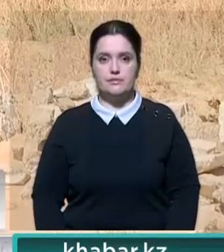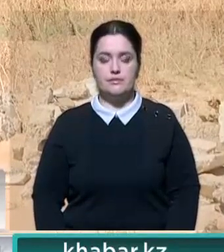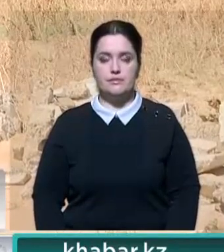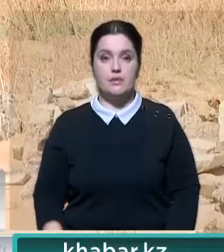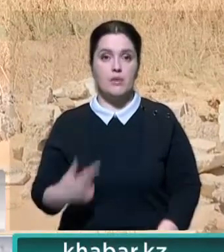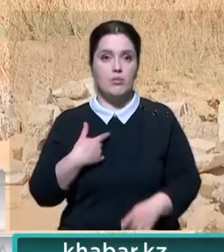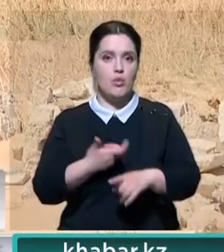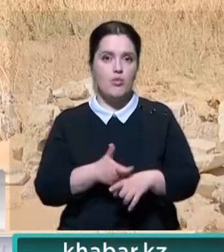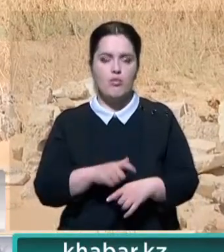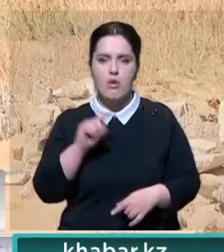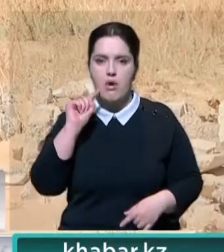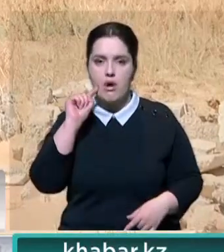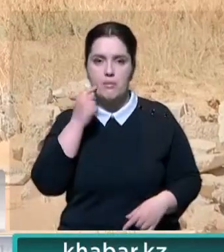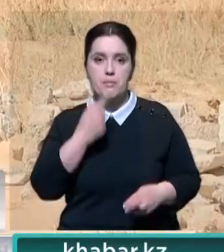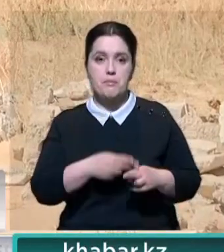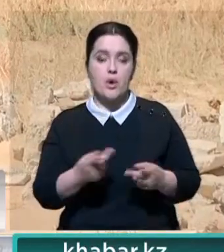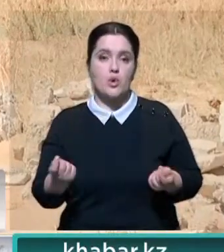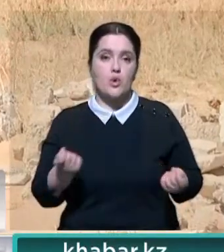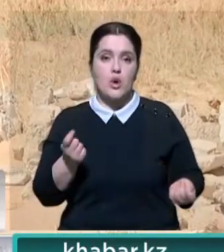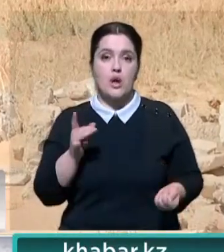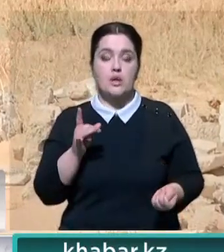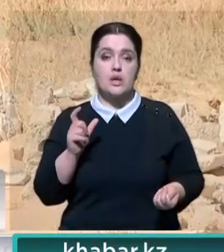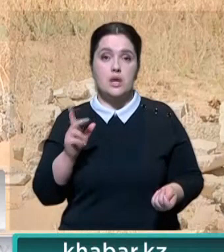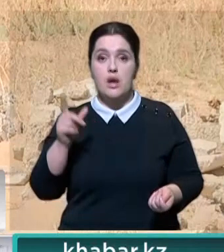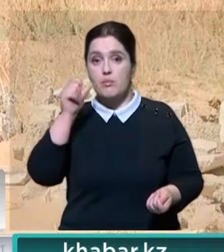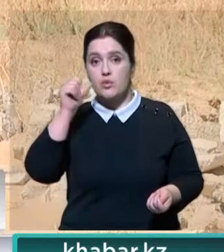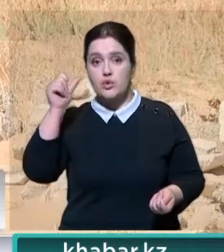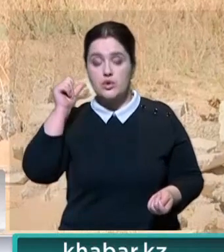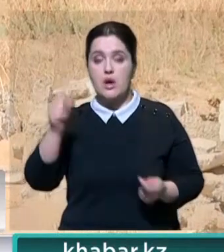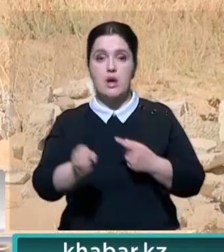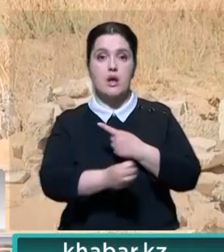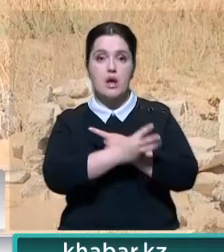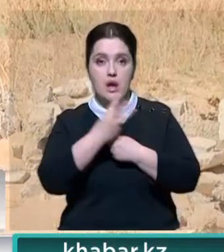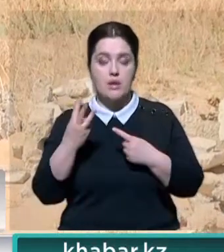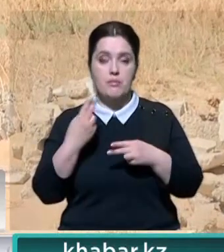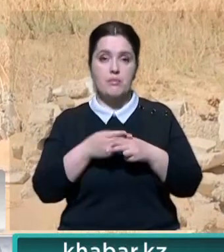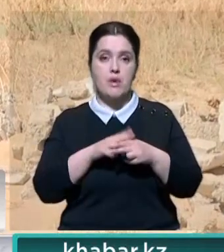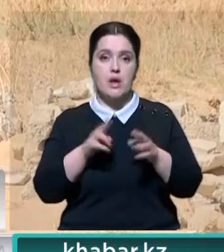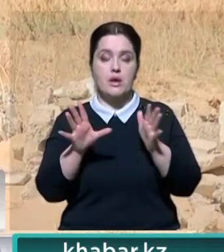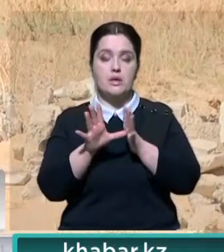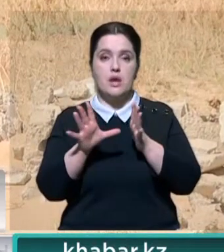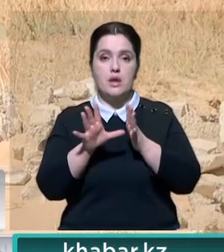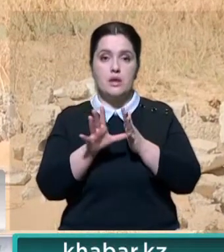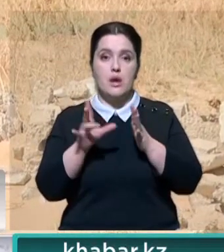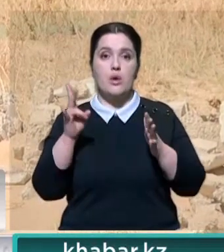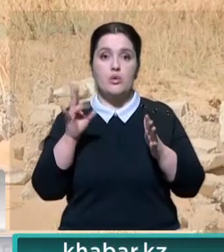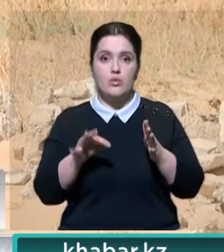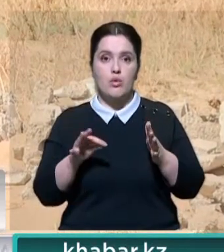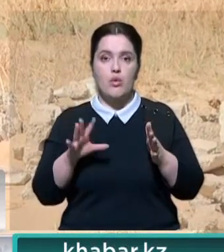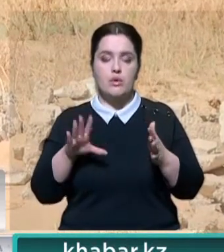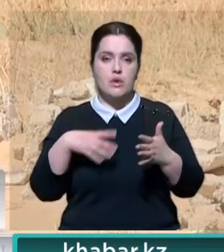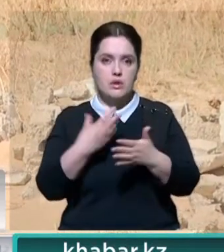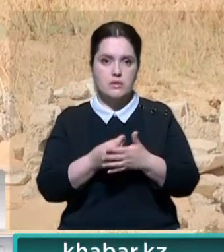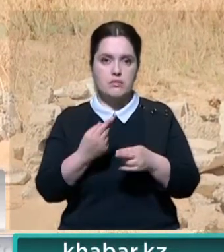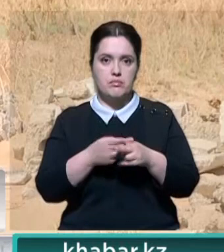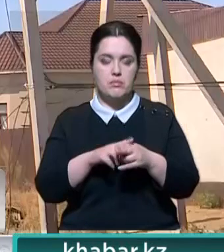Мы очень обижены на руководство КРЭКа. Еще в прошлом году обещали обеспечить нас нормальным электроснабжением, но дело до сих пор так и не